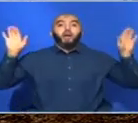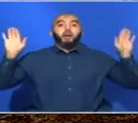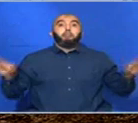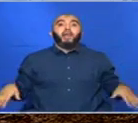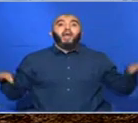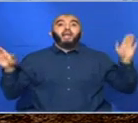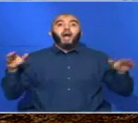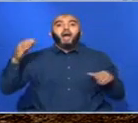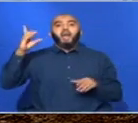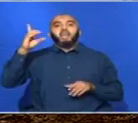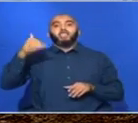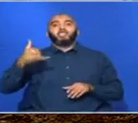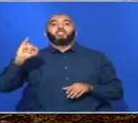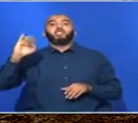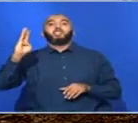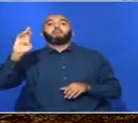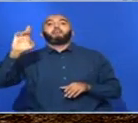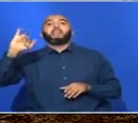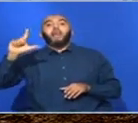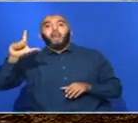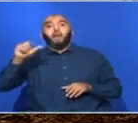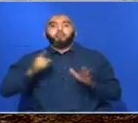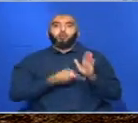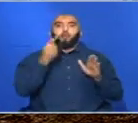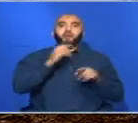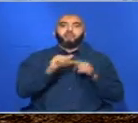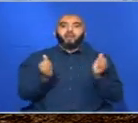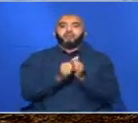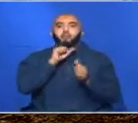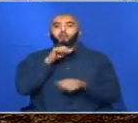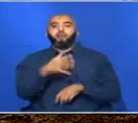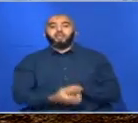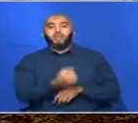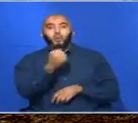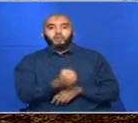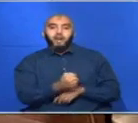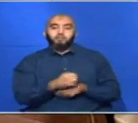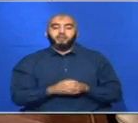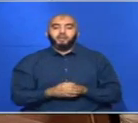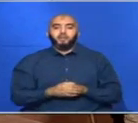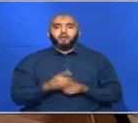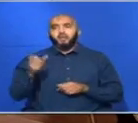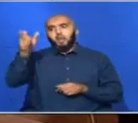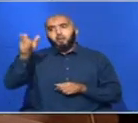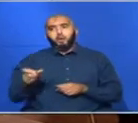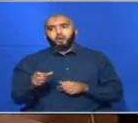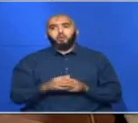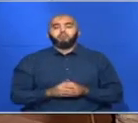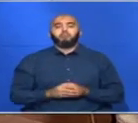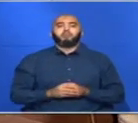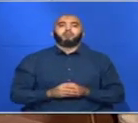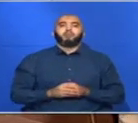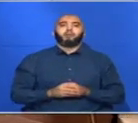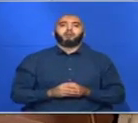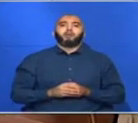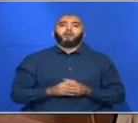وسلم يقولون هذا هذا حال الانسان الذي لم يقصر ولكنه ان فعل اقل